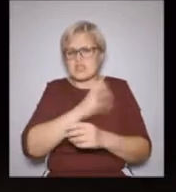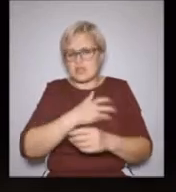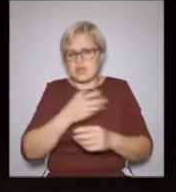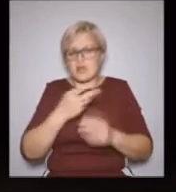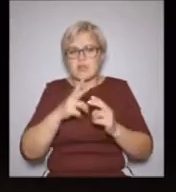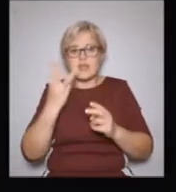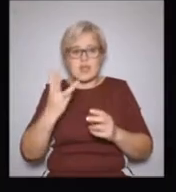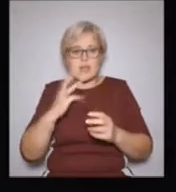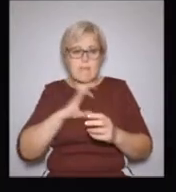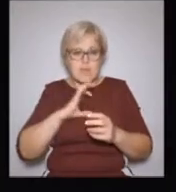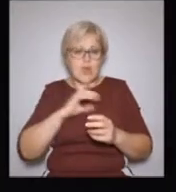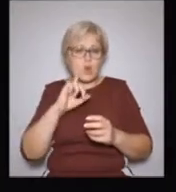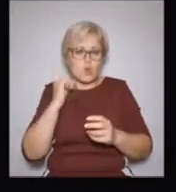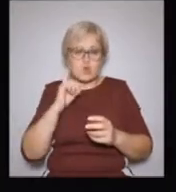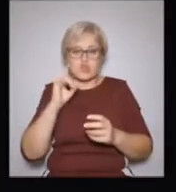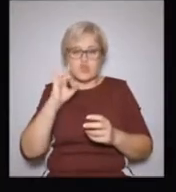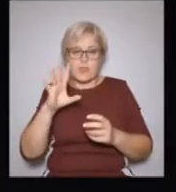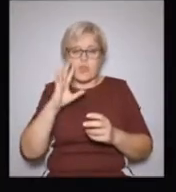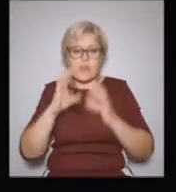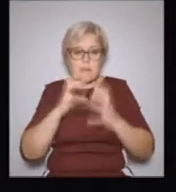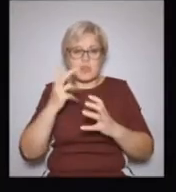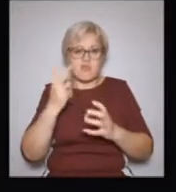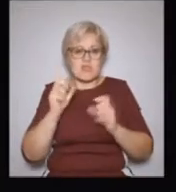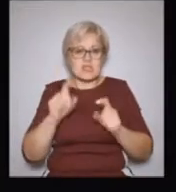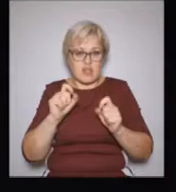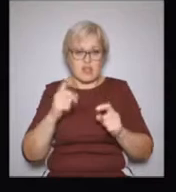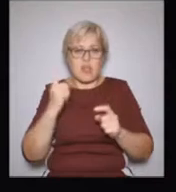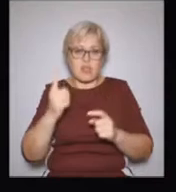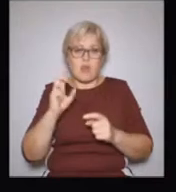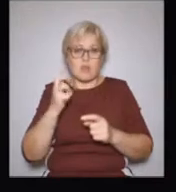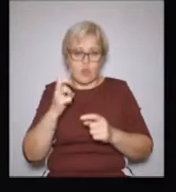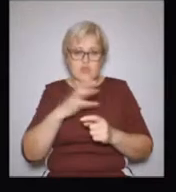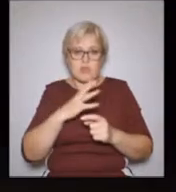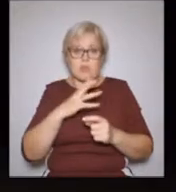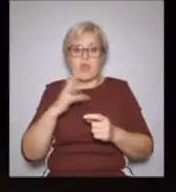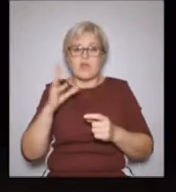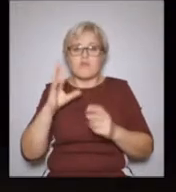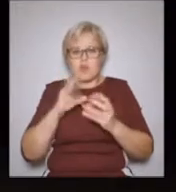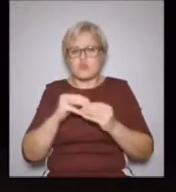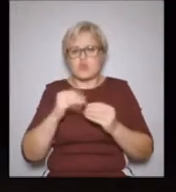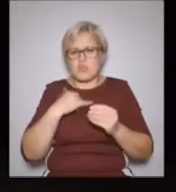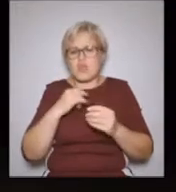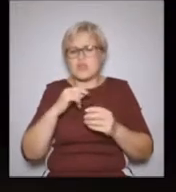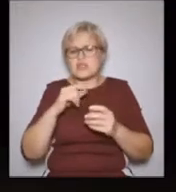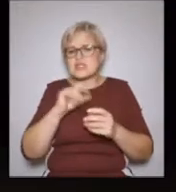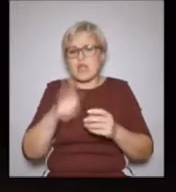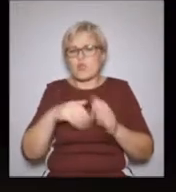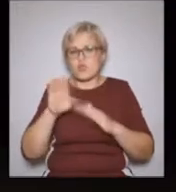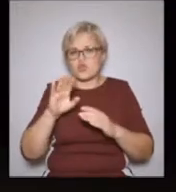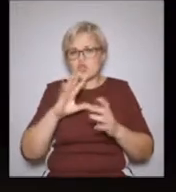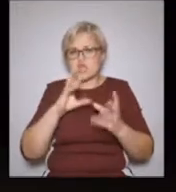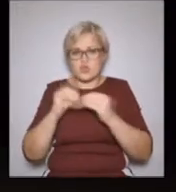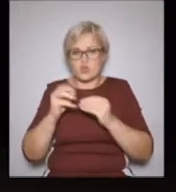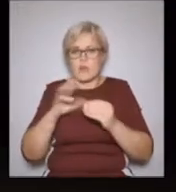этого уже заключительные вот юниорского возраста тогда у меня год был вообще очень сильно три медали и невского чемпионата мира 2